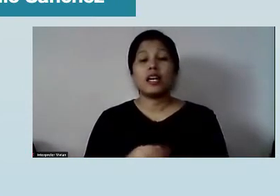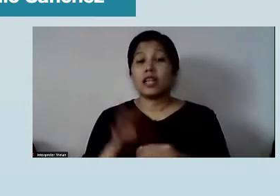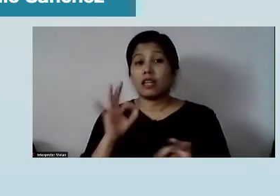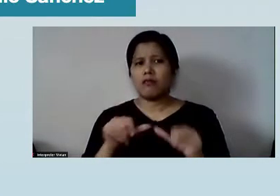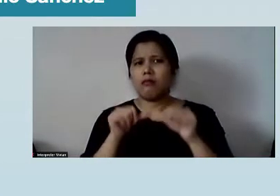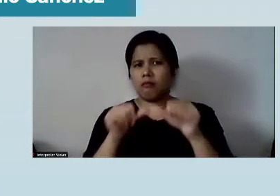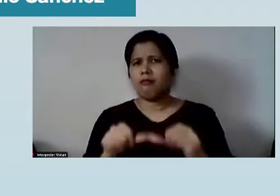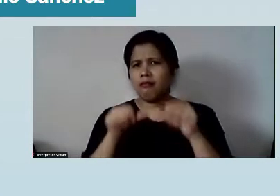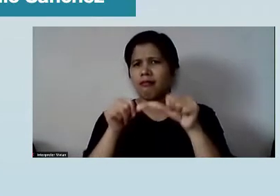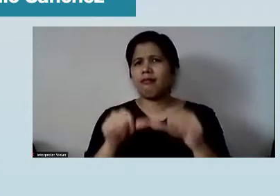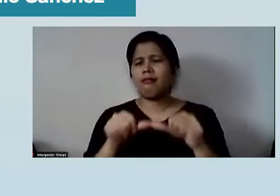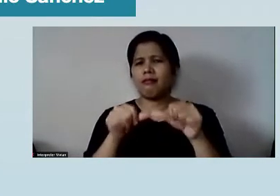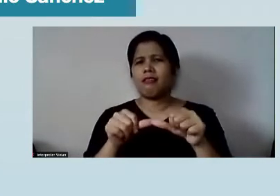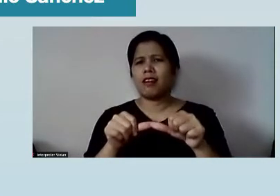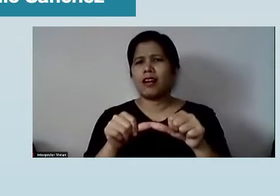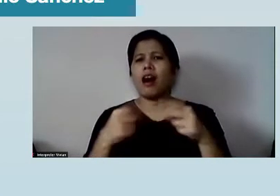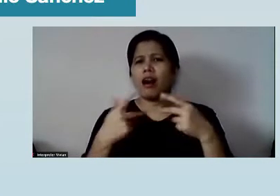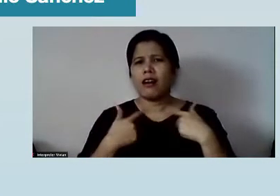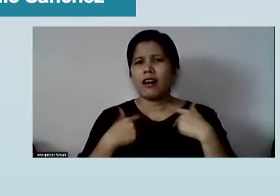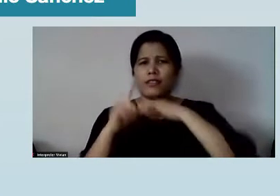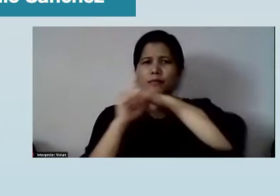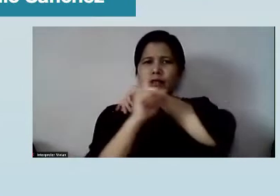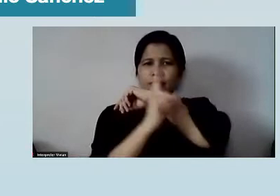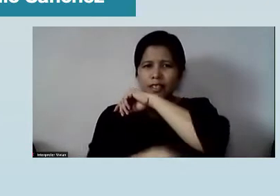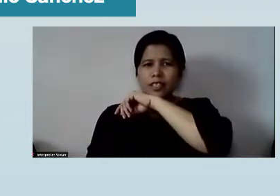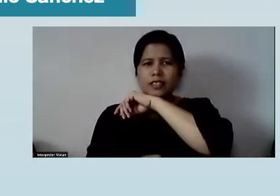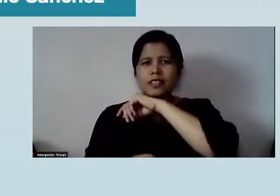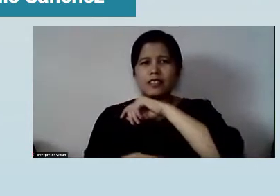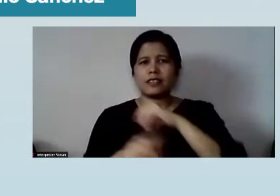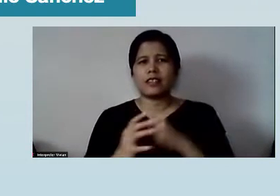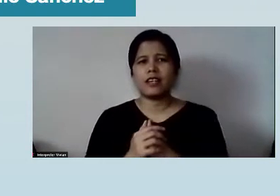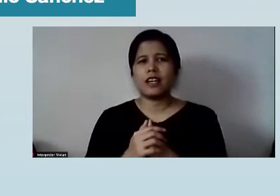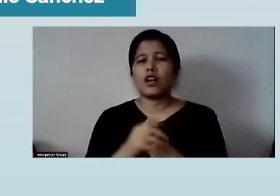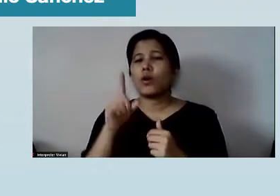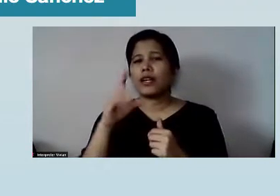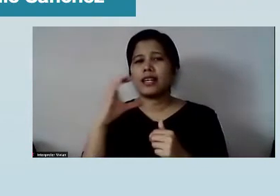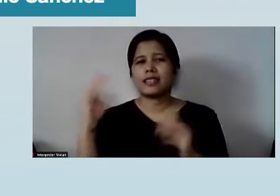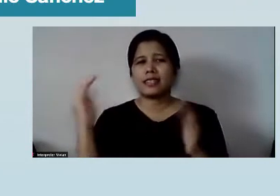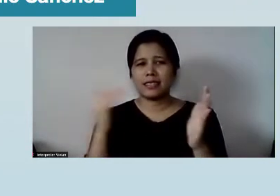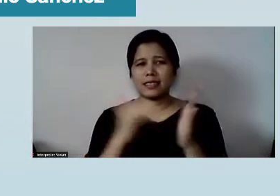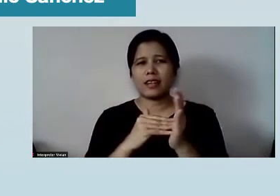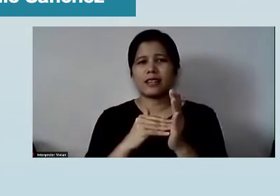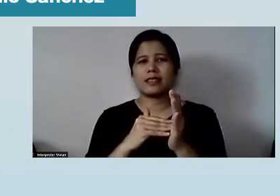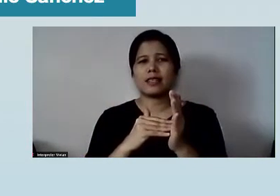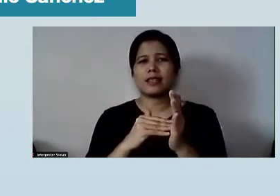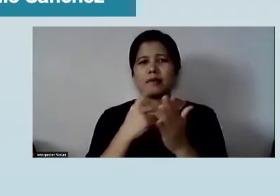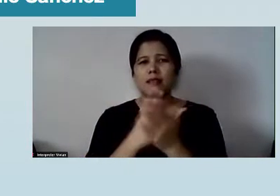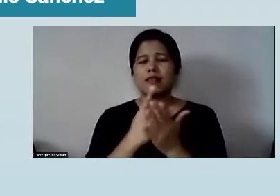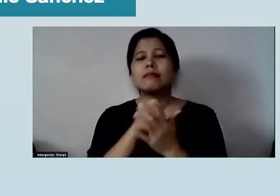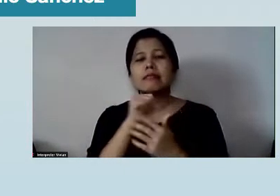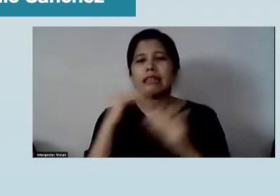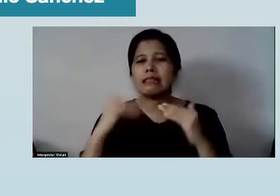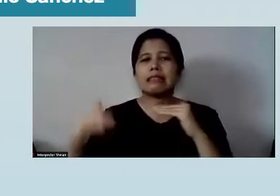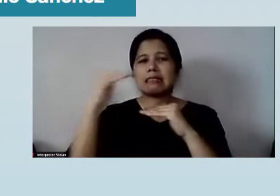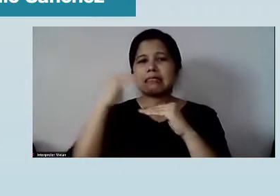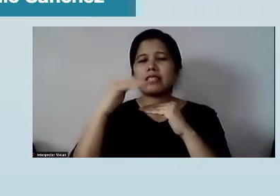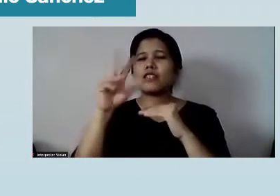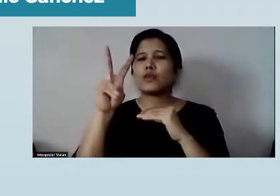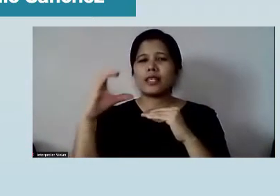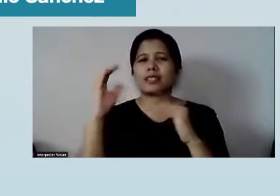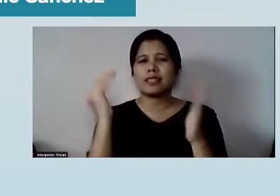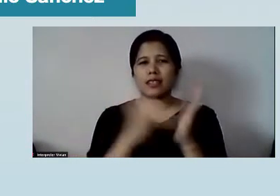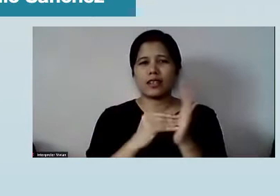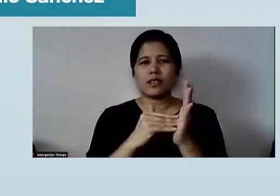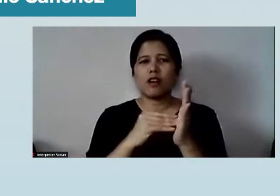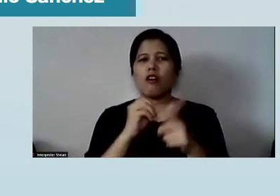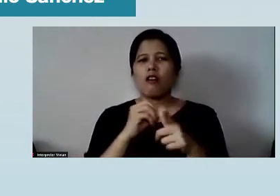violation, a fine of not less than 100,000 pesos but not exceeding 200,000 pesos or an imprisonment